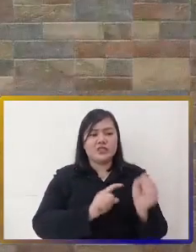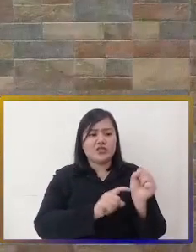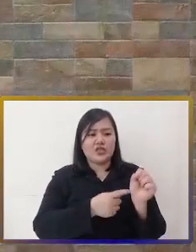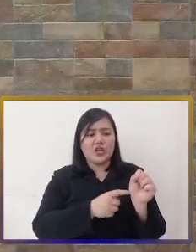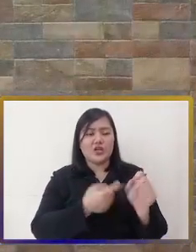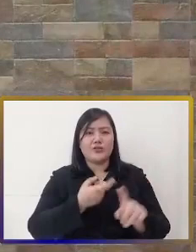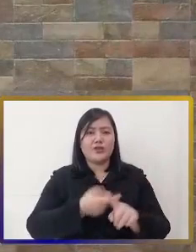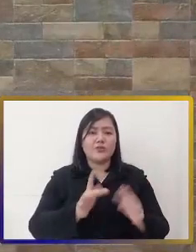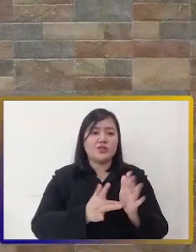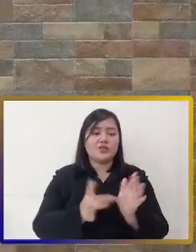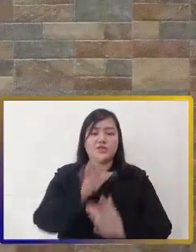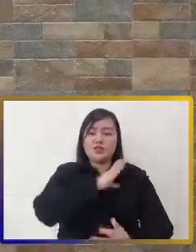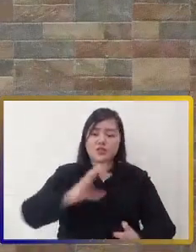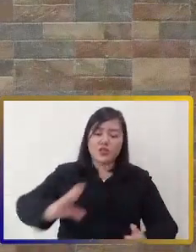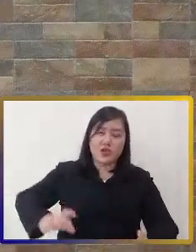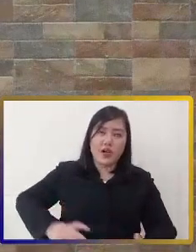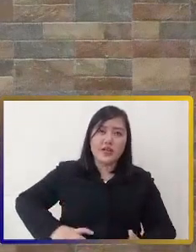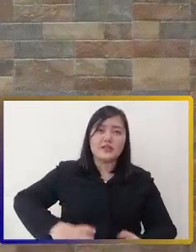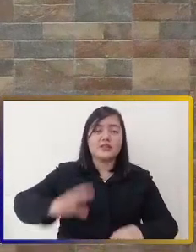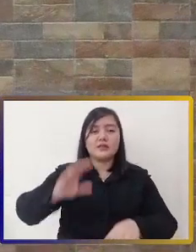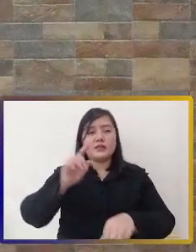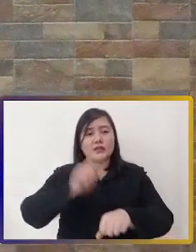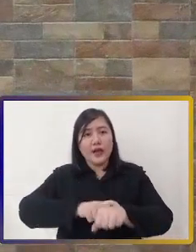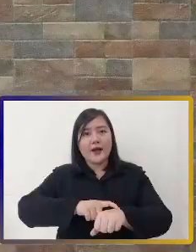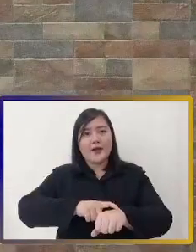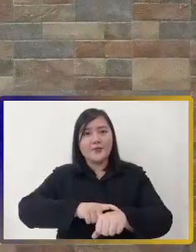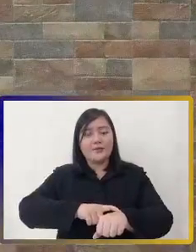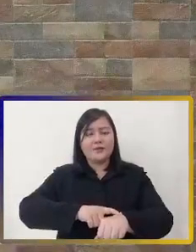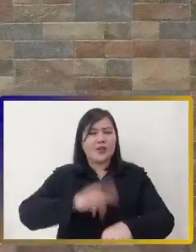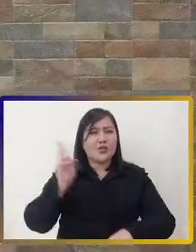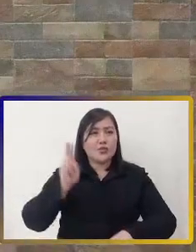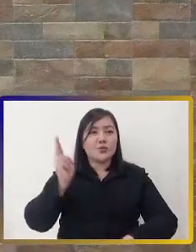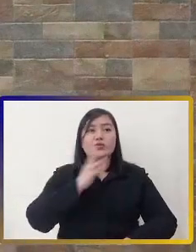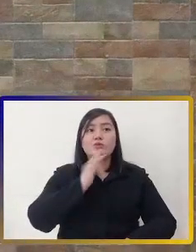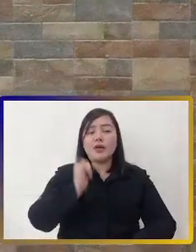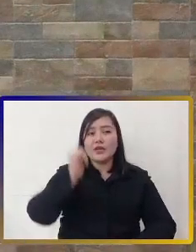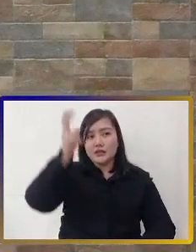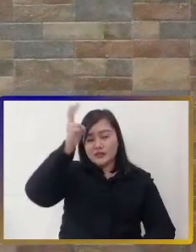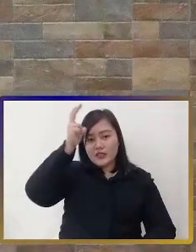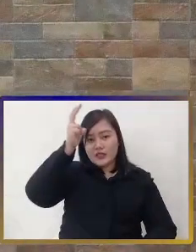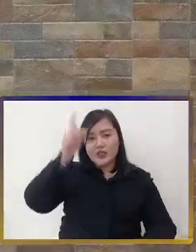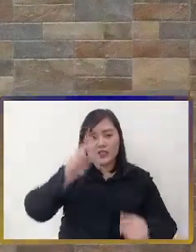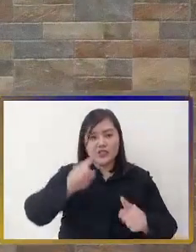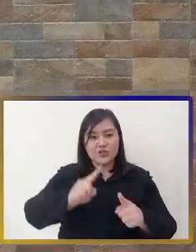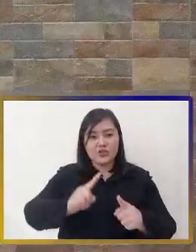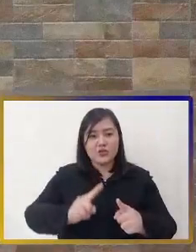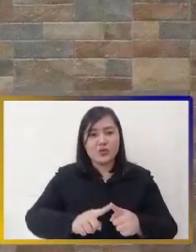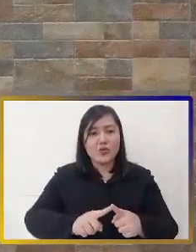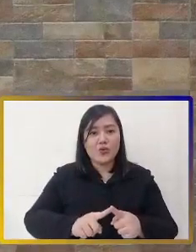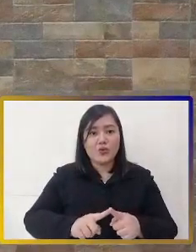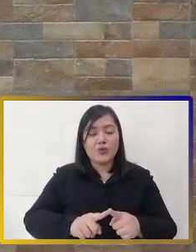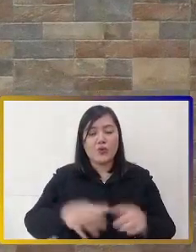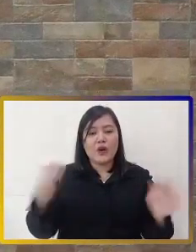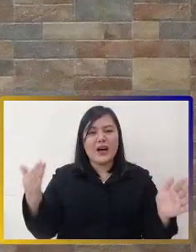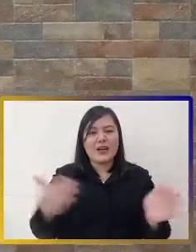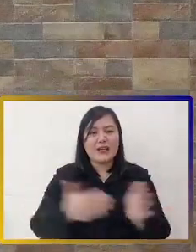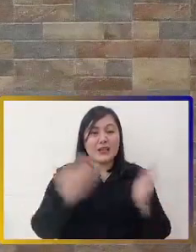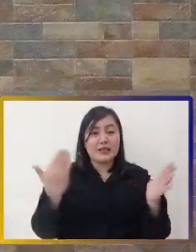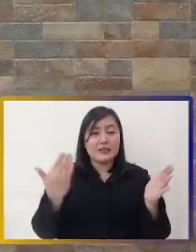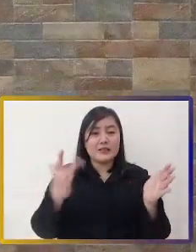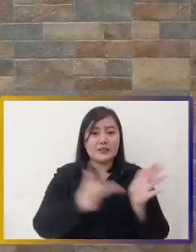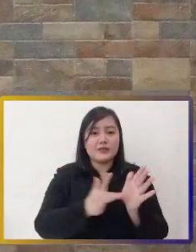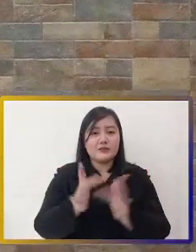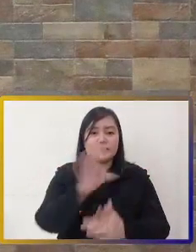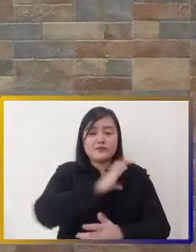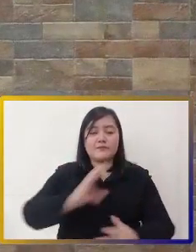the church, to pervert the teachings at kalabanin ang katuruan ng Panginoon Hesus Kristo. Kanino pong practice yan?